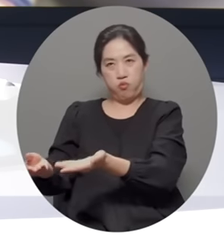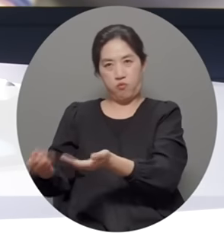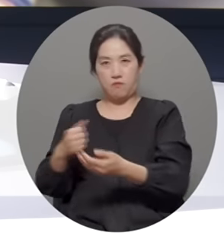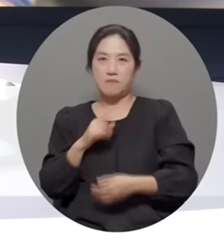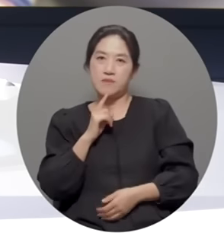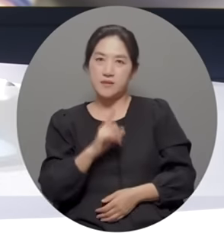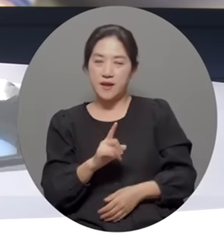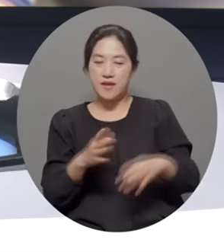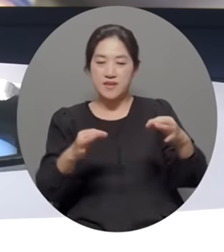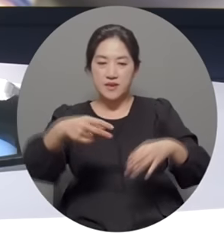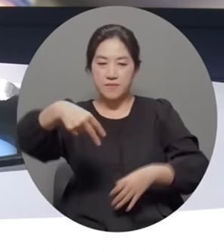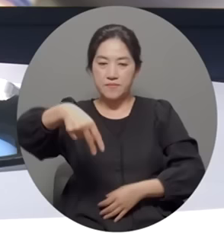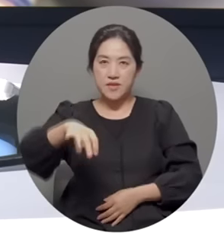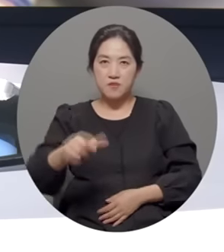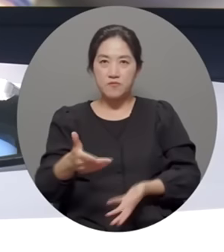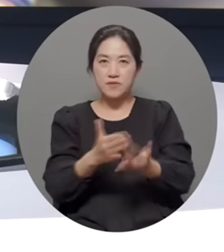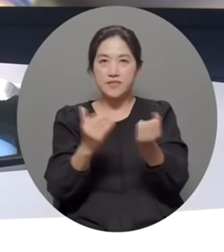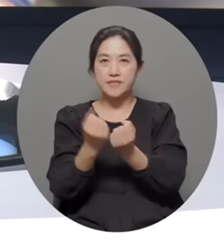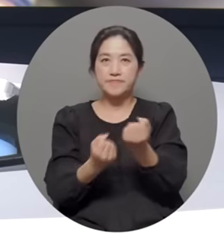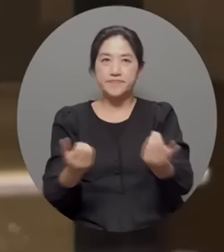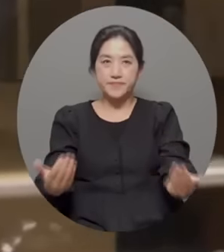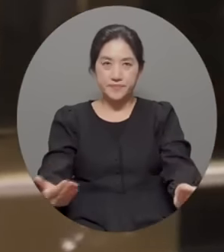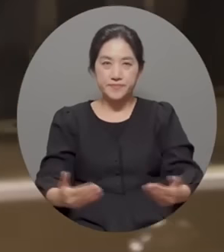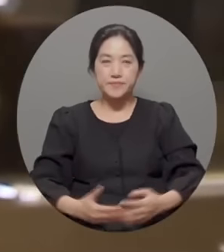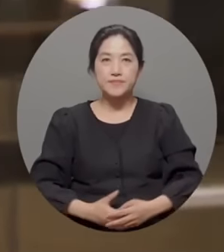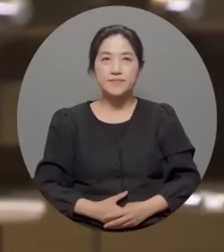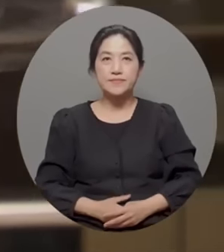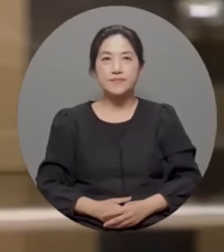했는데요. 김상훈 기자입니다.